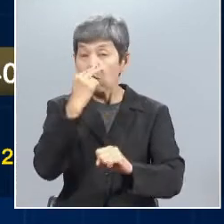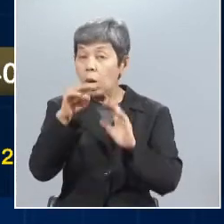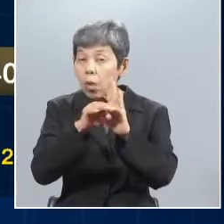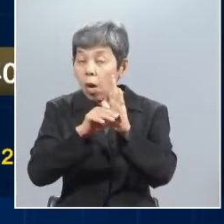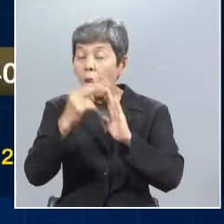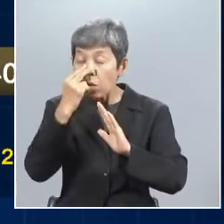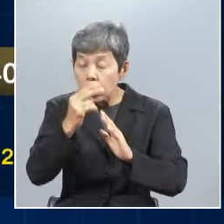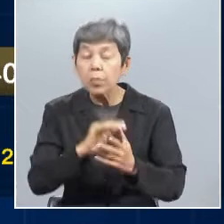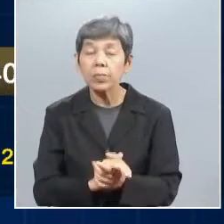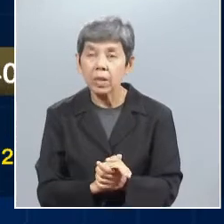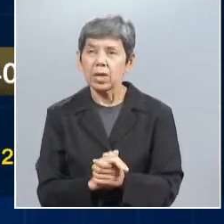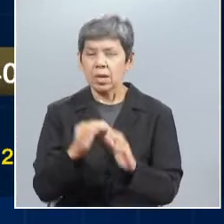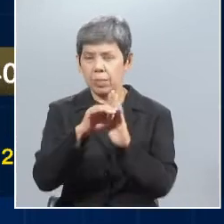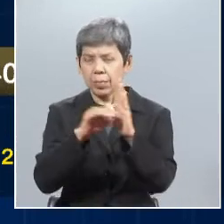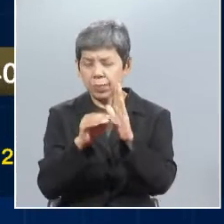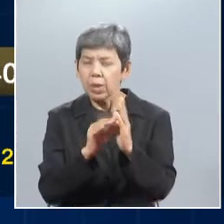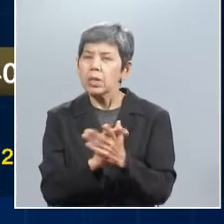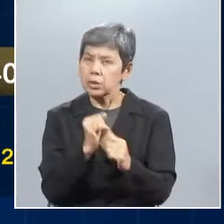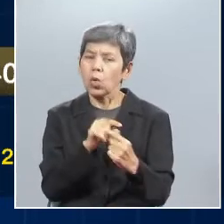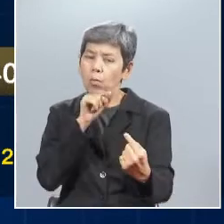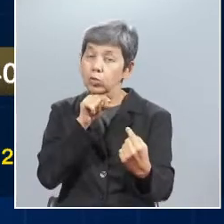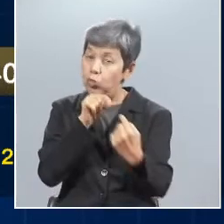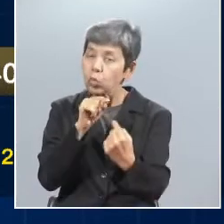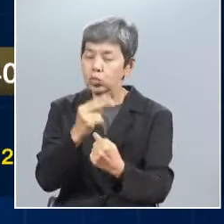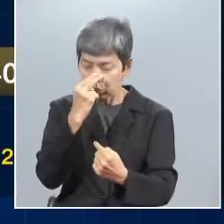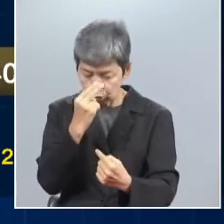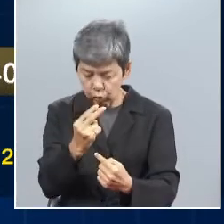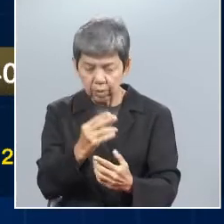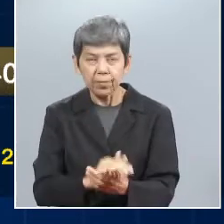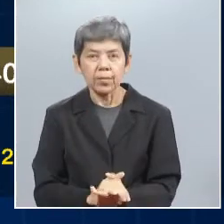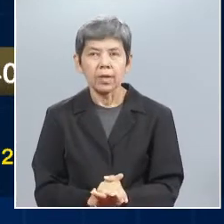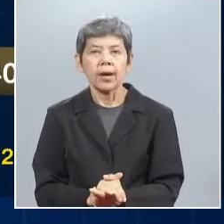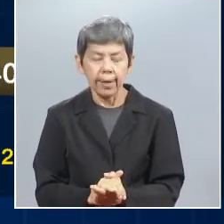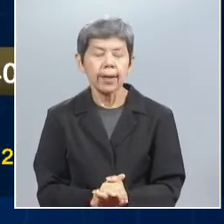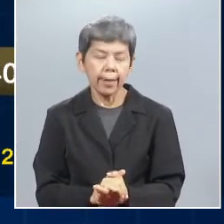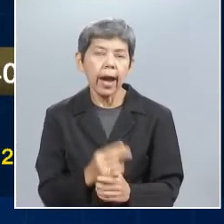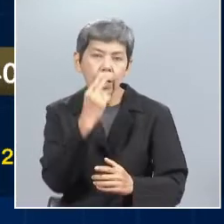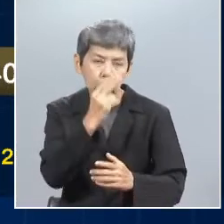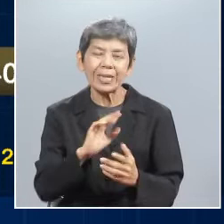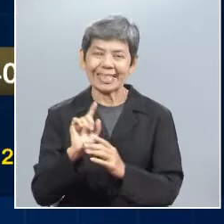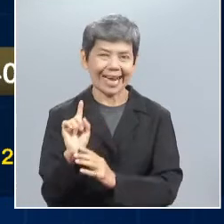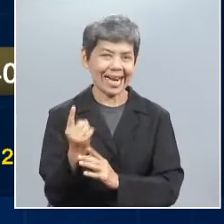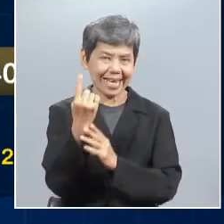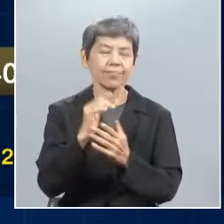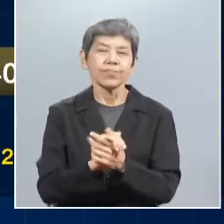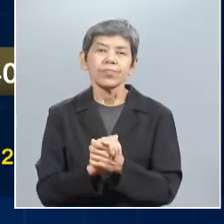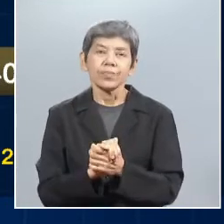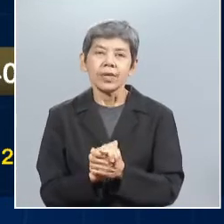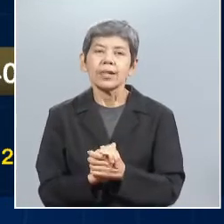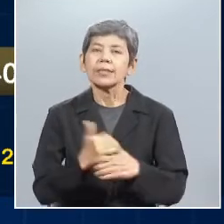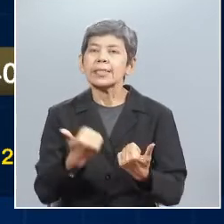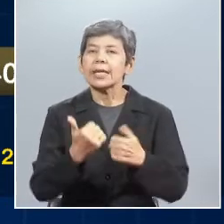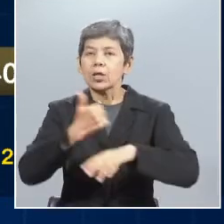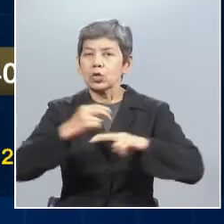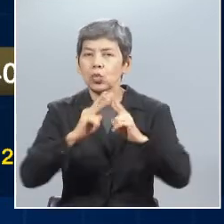จริงทั้งหมดว่าให้ข้อมูลสอบสวนโรคนั้นตรงกันหรือไม่นะครับก็ถือว่าเป็นครั้งแรกนะที่ทางคุณทินเองออกมา